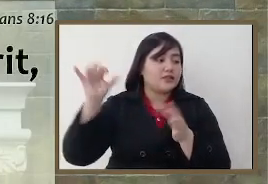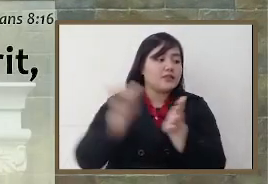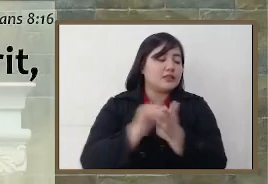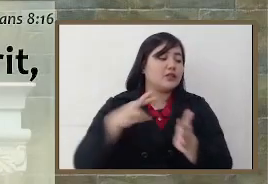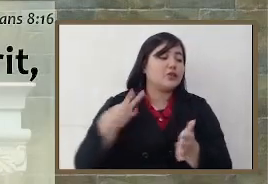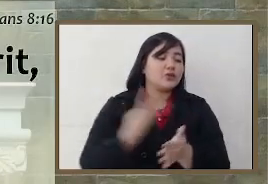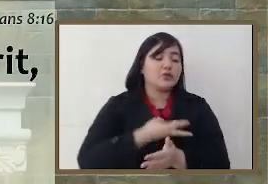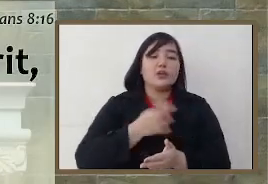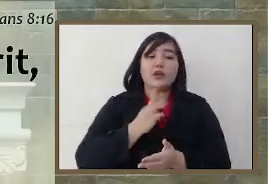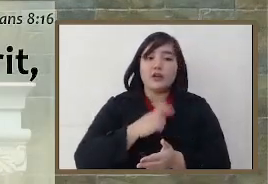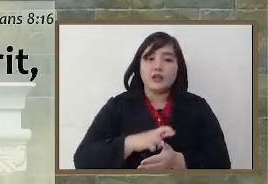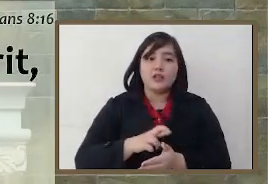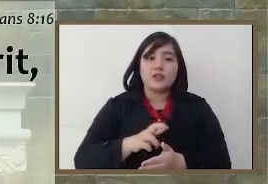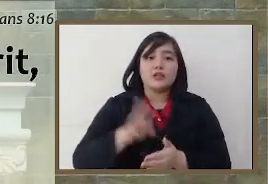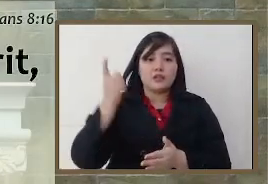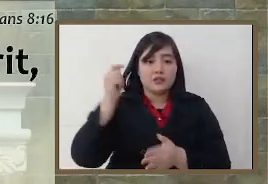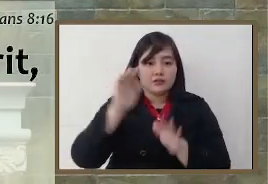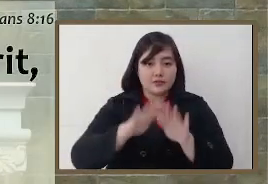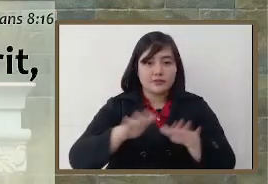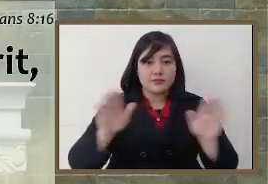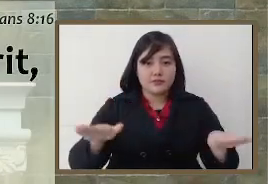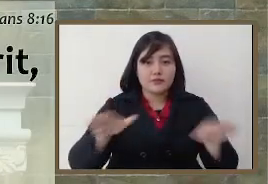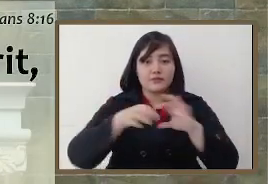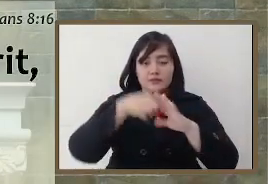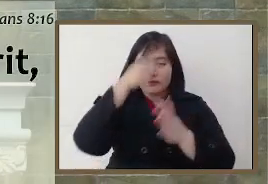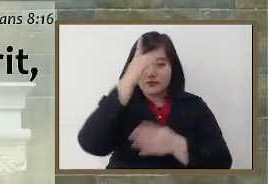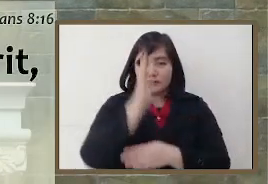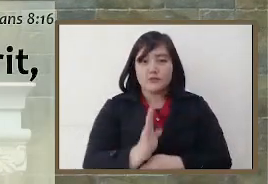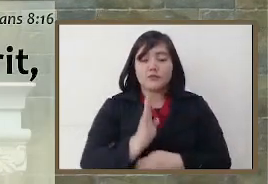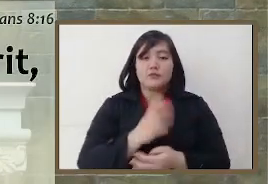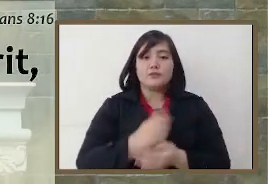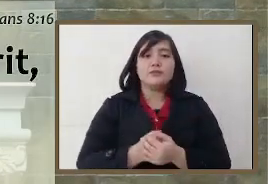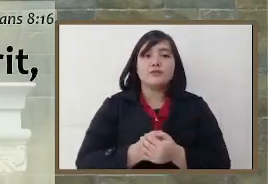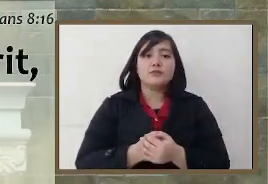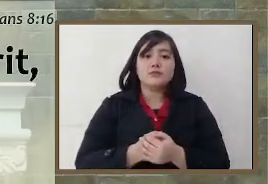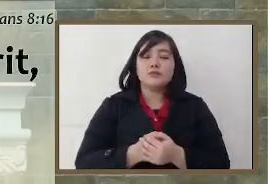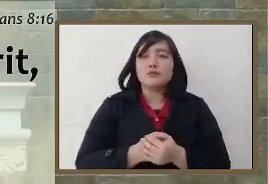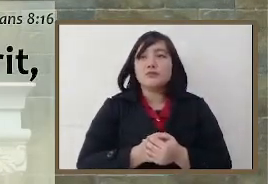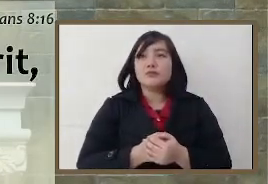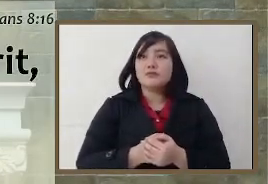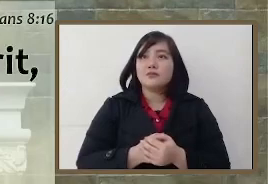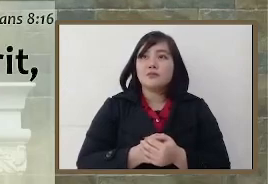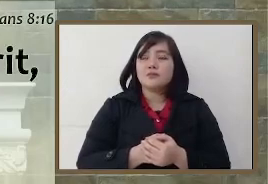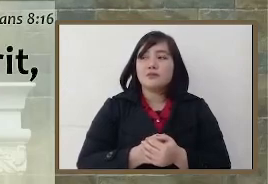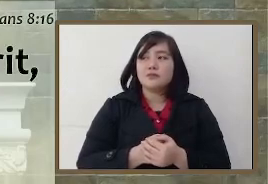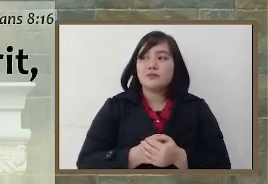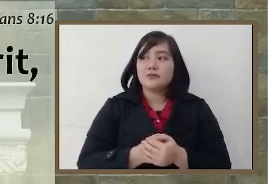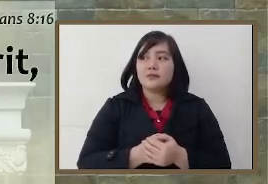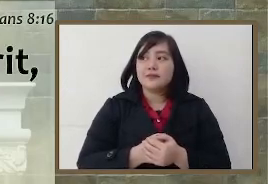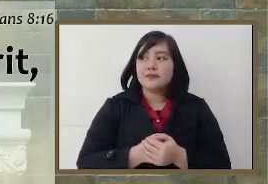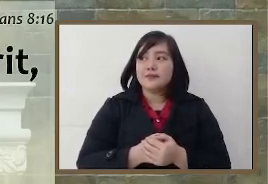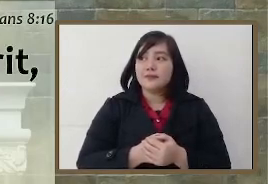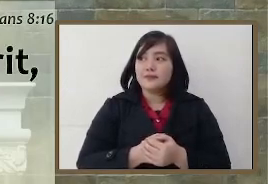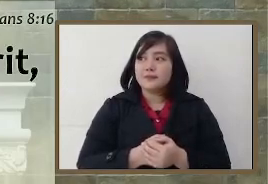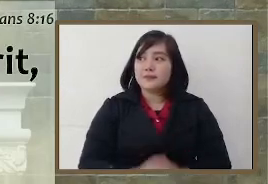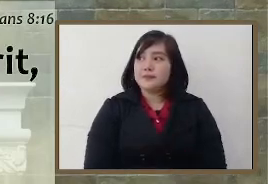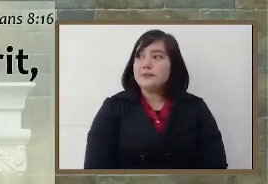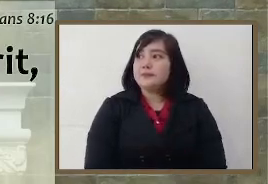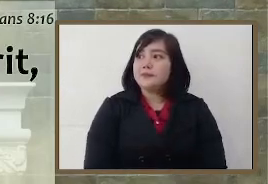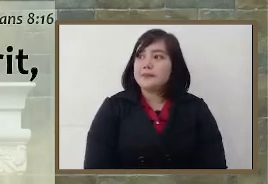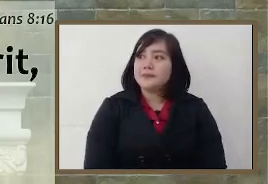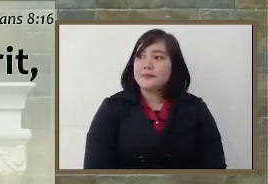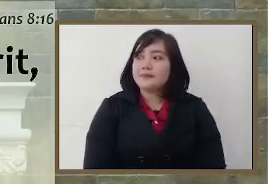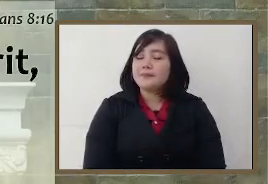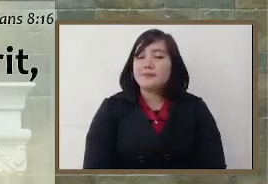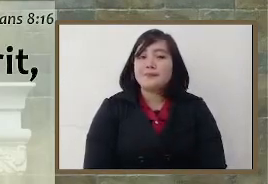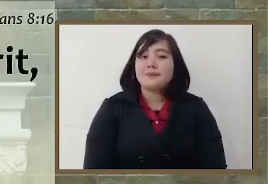we are the children of God. You see that? Now listen to me now. Everybody look at this way. Everybody listen carefully.